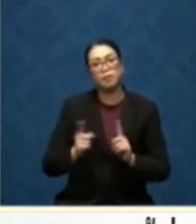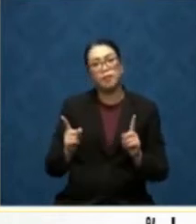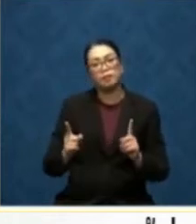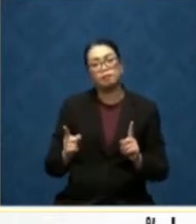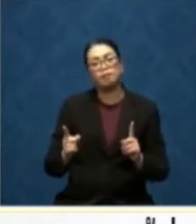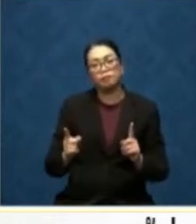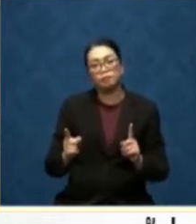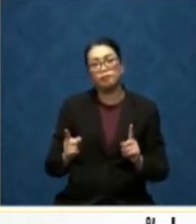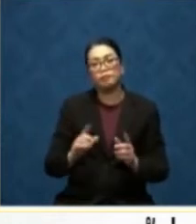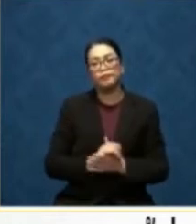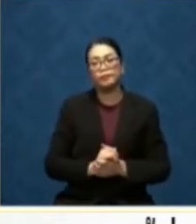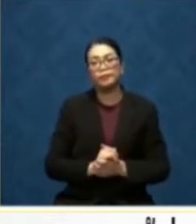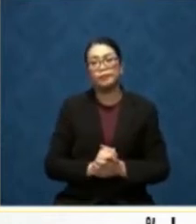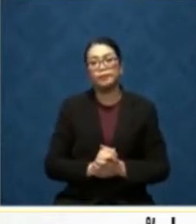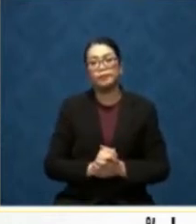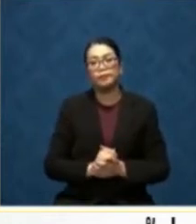านี้ 3-4 ท่าน